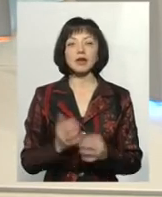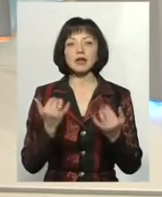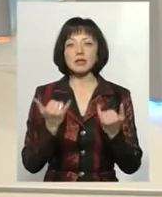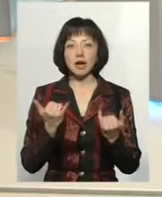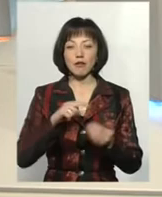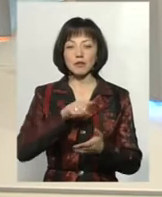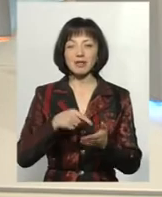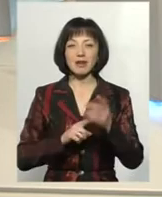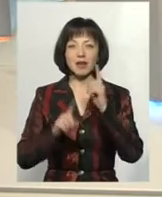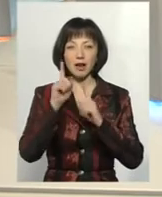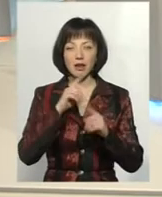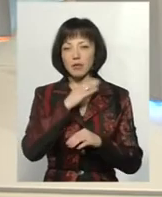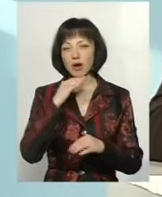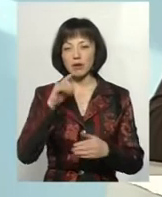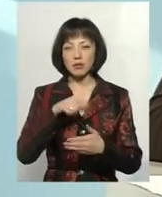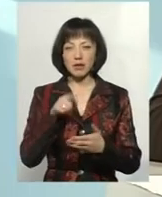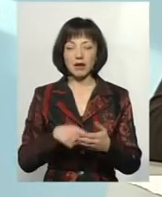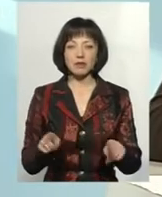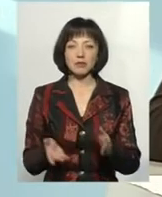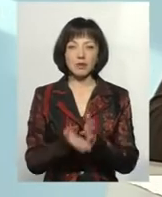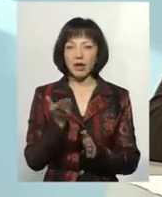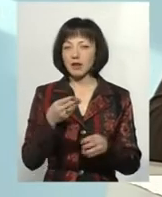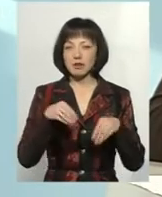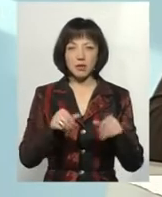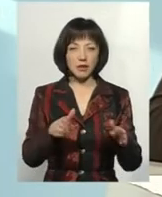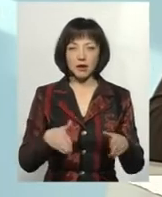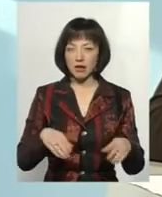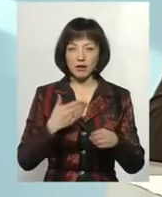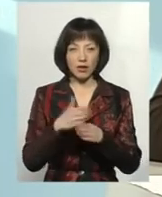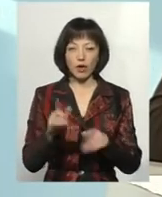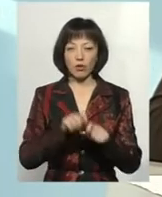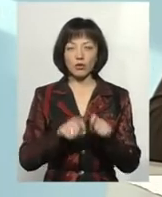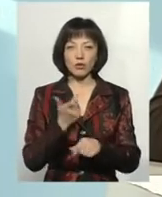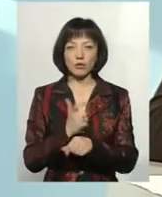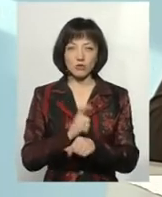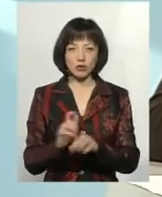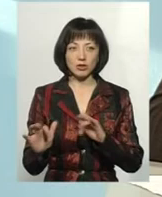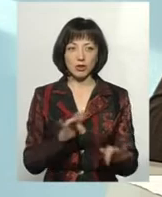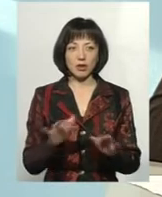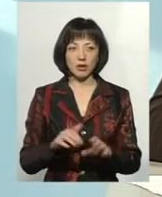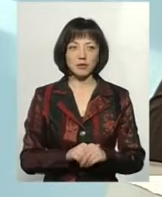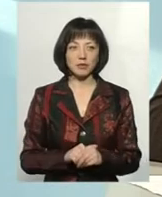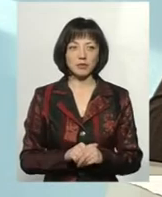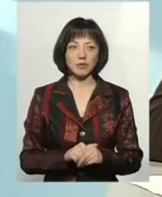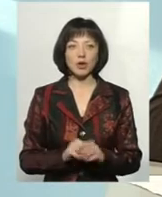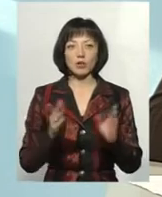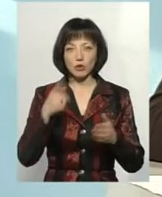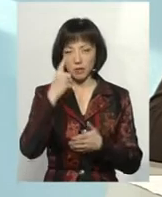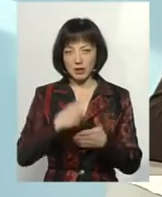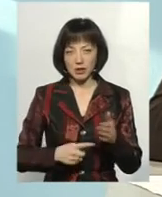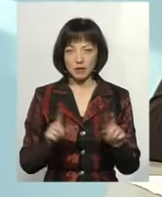питань піднімалось, і не виділяються ні земельні ділянки вже такі, і контроль більш дієвий. Будемо надіятися,